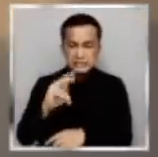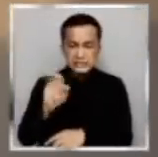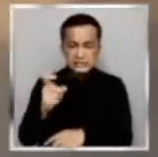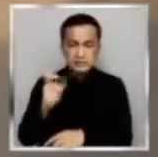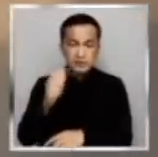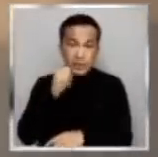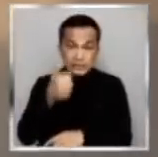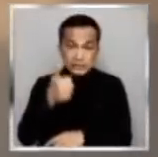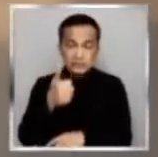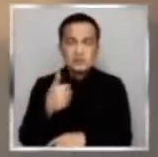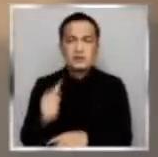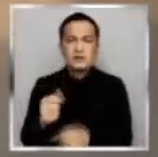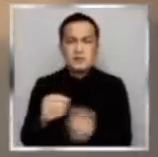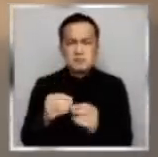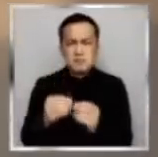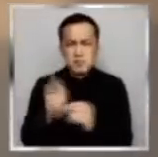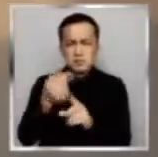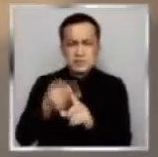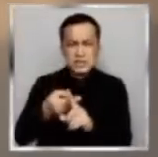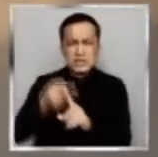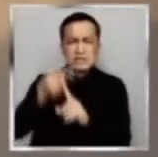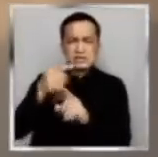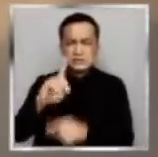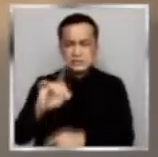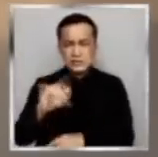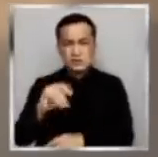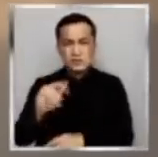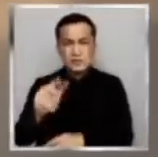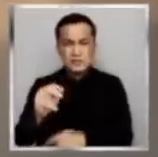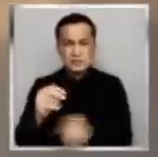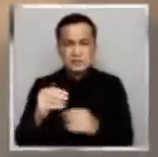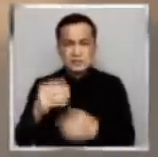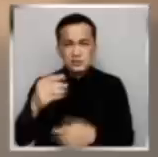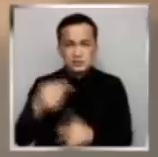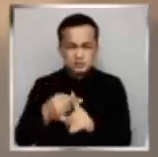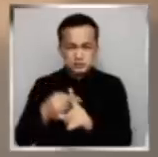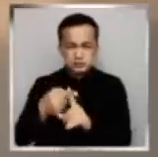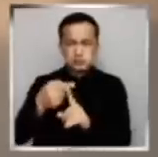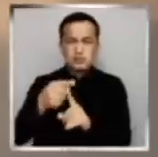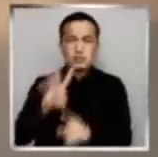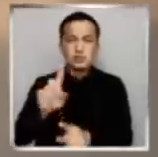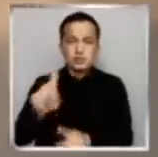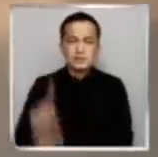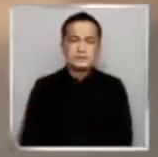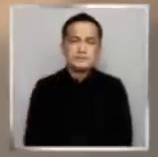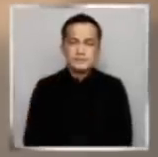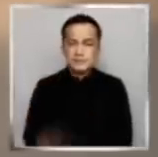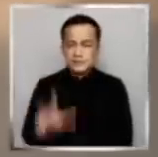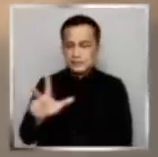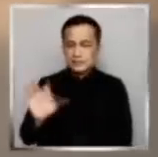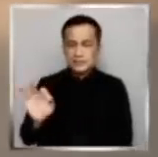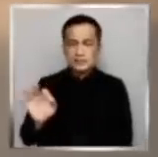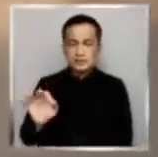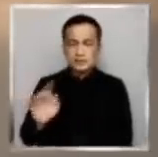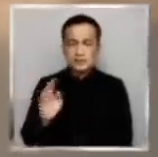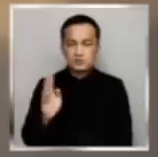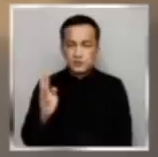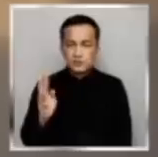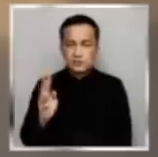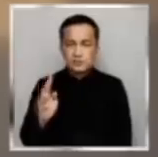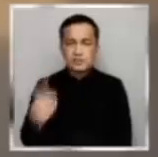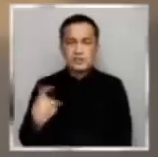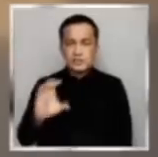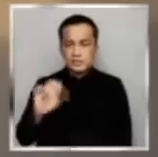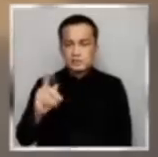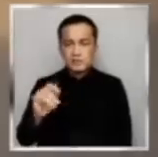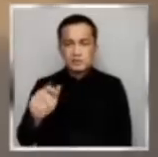posibleng pinakamataas ulit sa Dagupan na aabot sa 41 degrees Celsius. 39 hanggang 40 degrees Celsius sa Catbalogan, Western Samar,